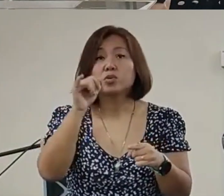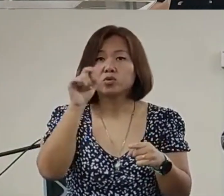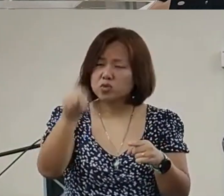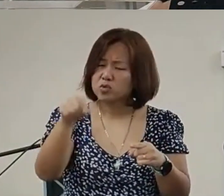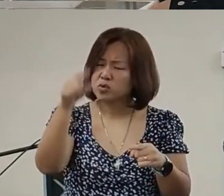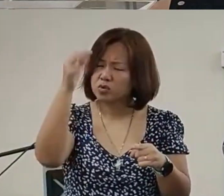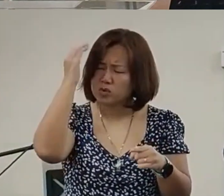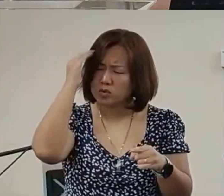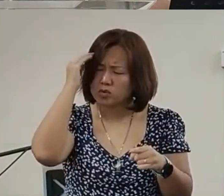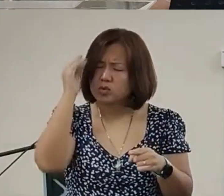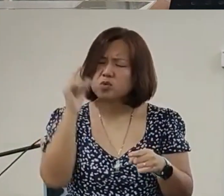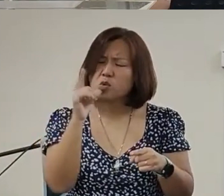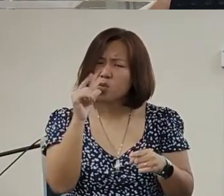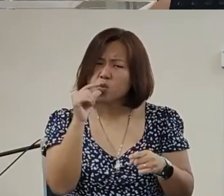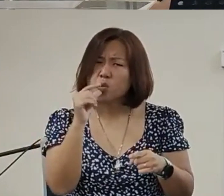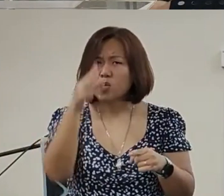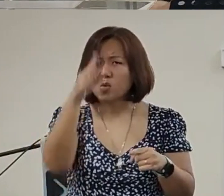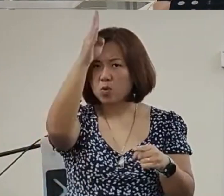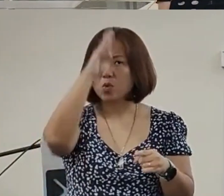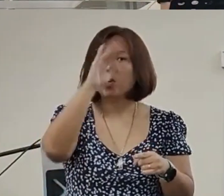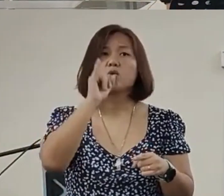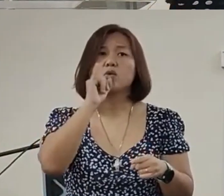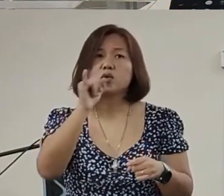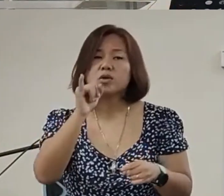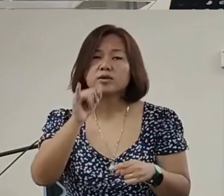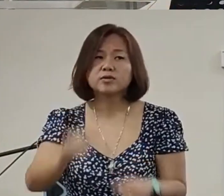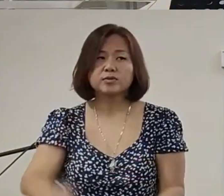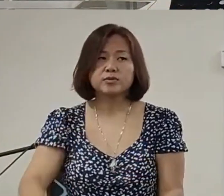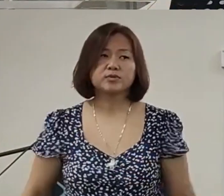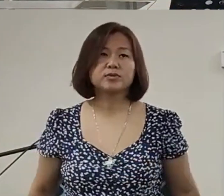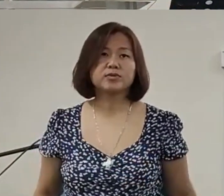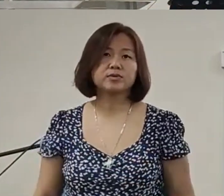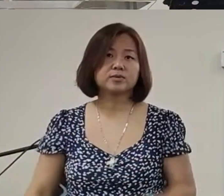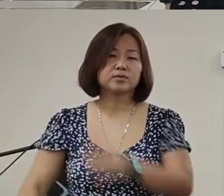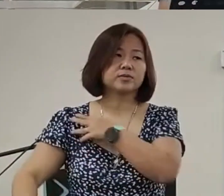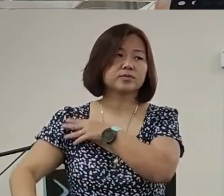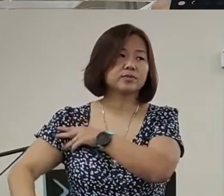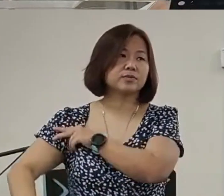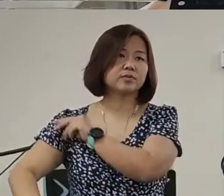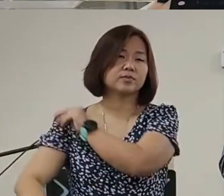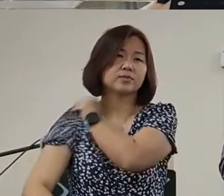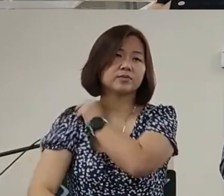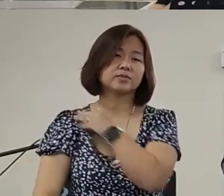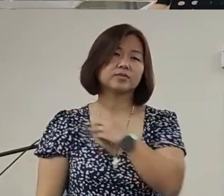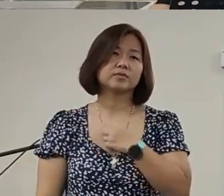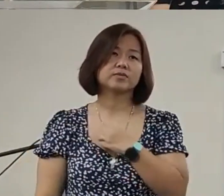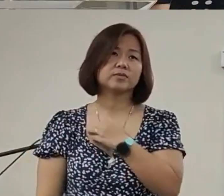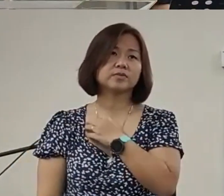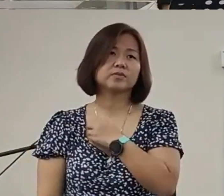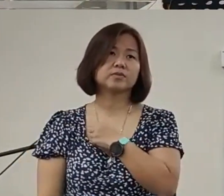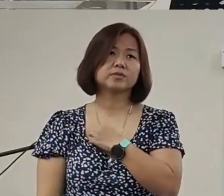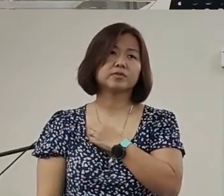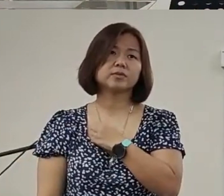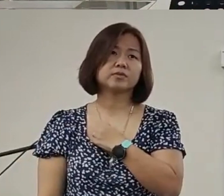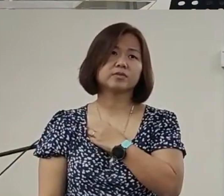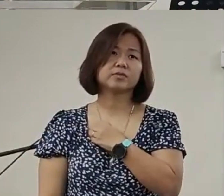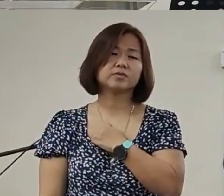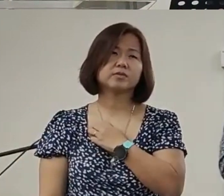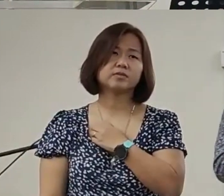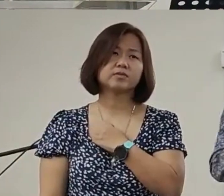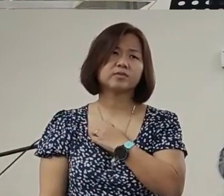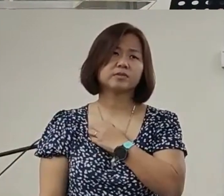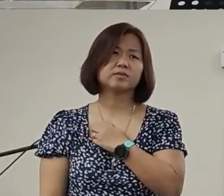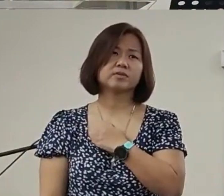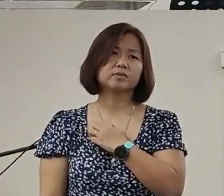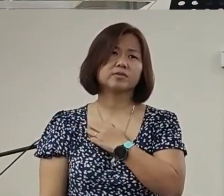那么接下来的这个第二到第四节呢它其实是要告诉我们说当我们拒绝去聆听那属